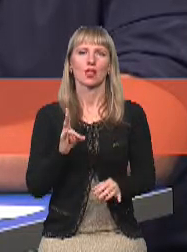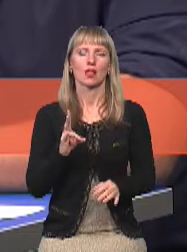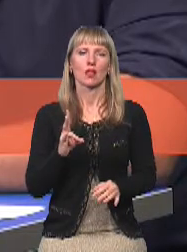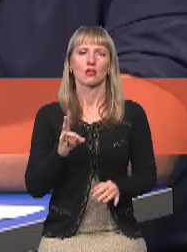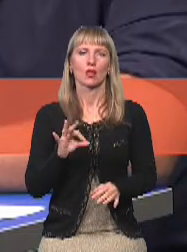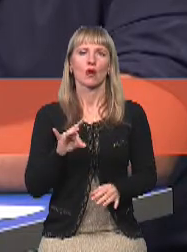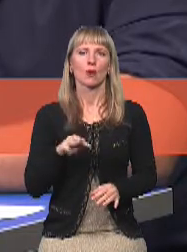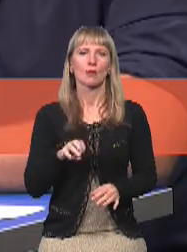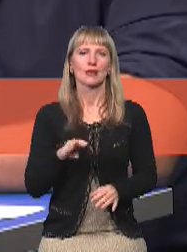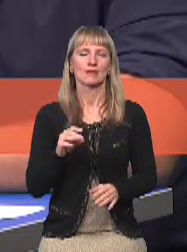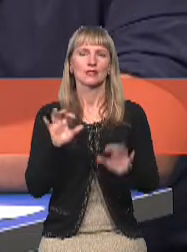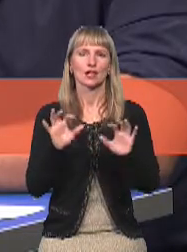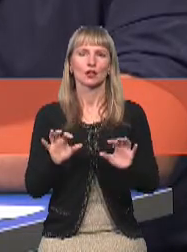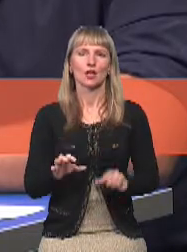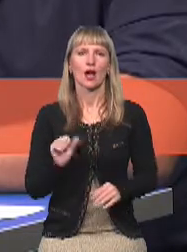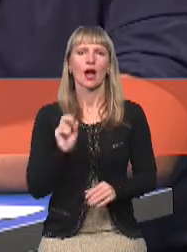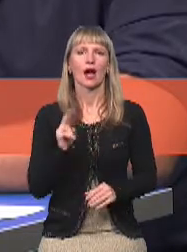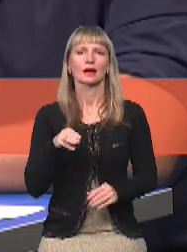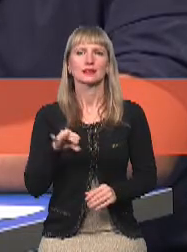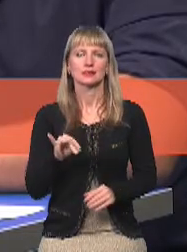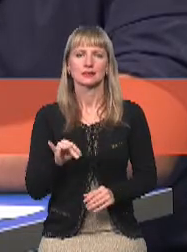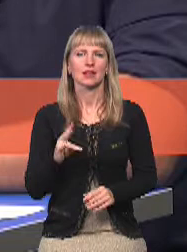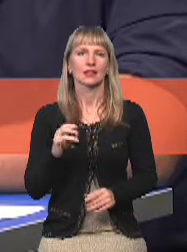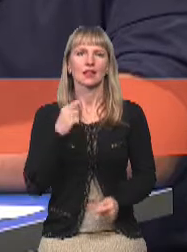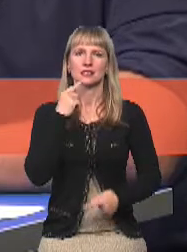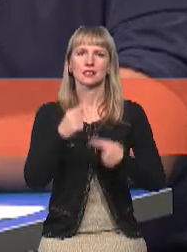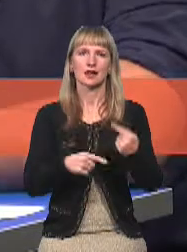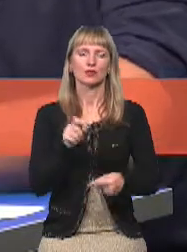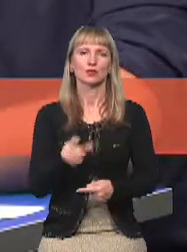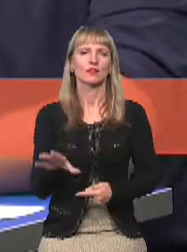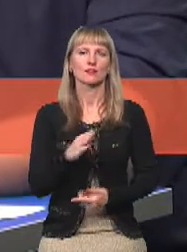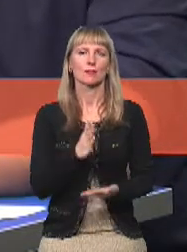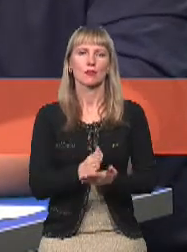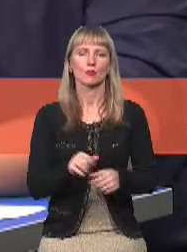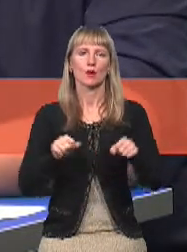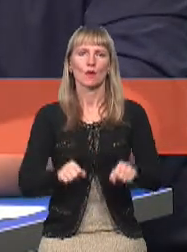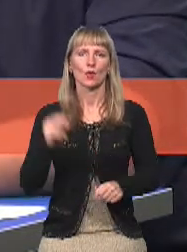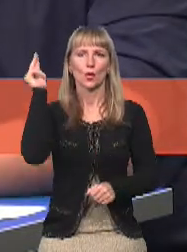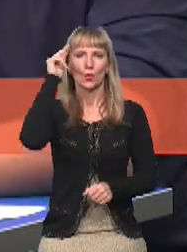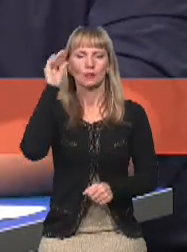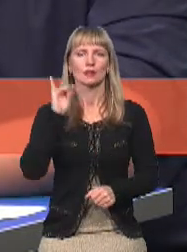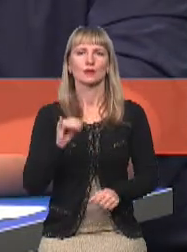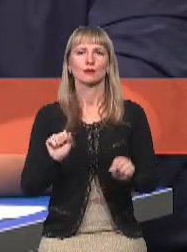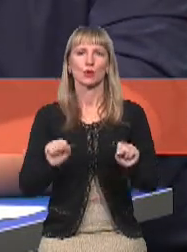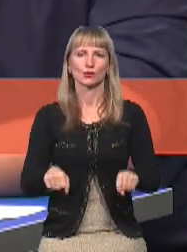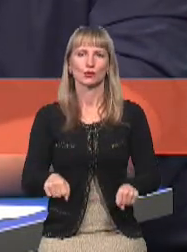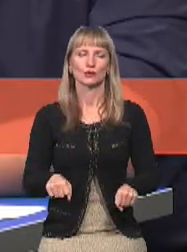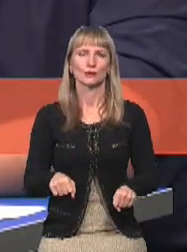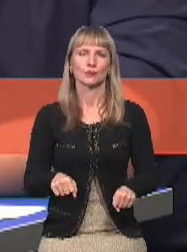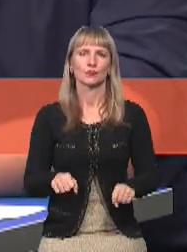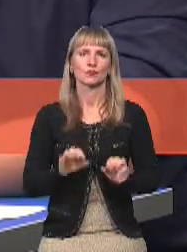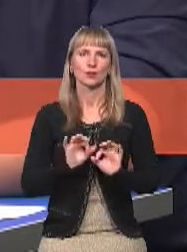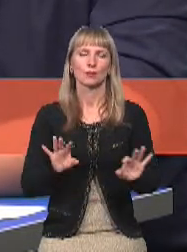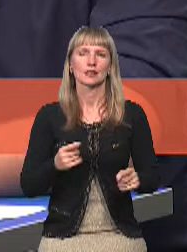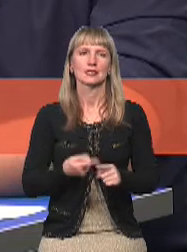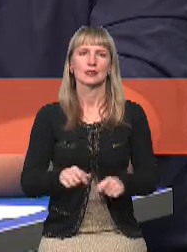нормативні законодавчі акти. Не завжди люди всі мають правову освіту і можуть